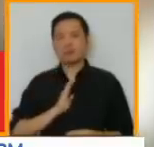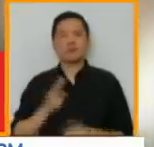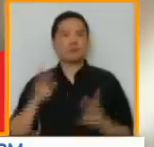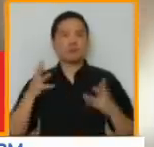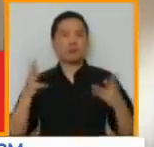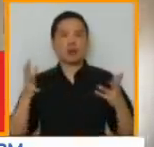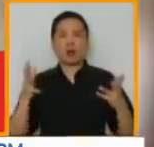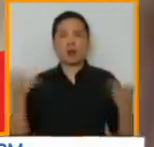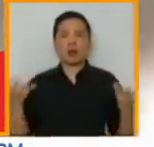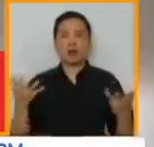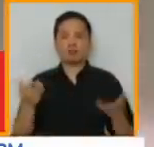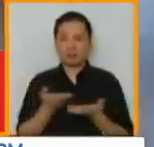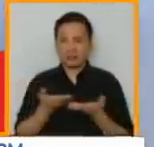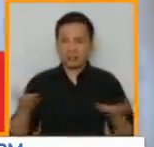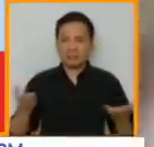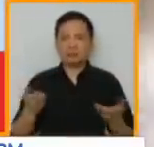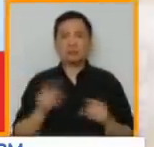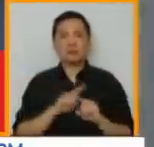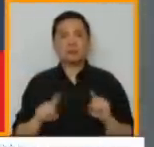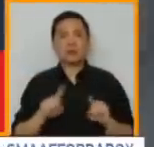na ilibre ng maiinom